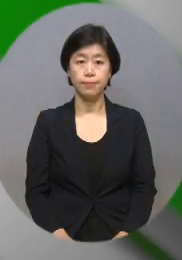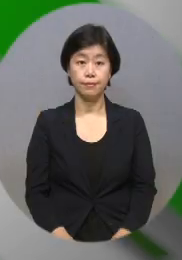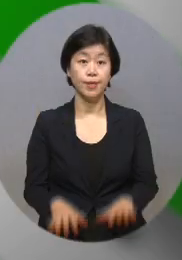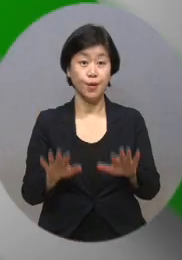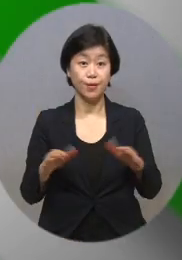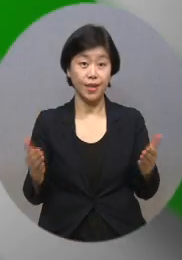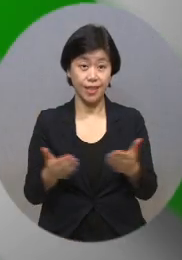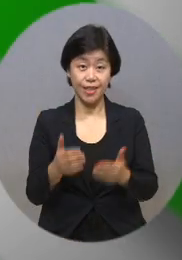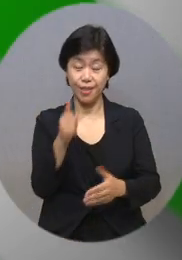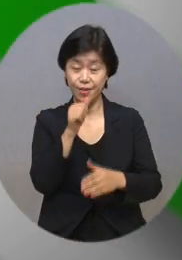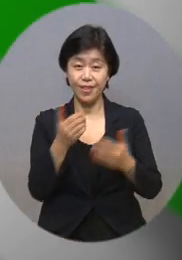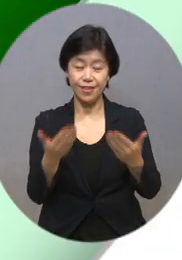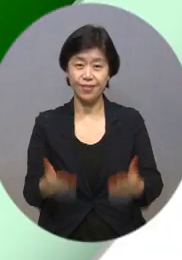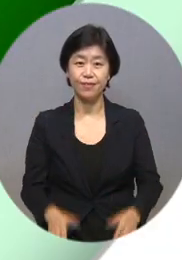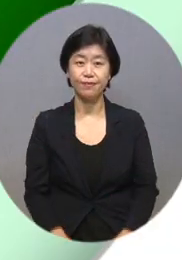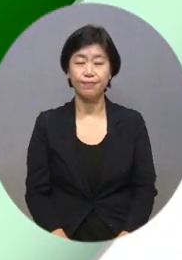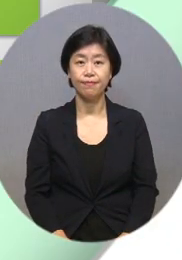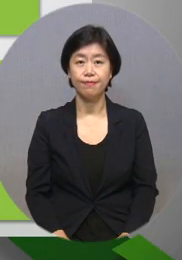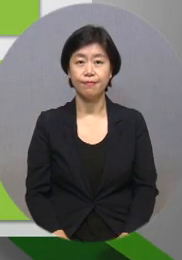오늘의 취업 정보입니다.